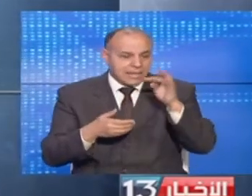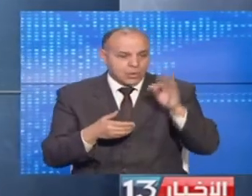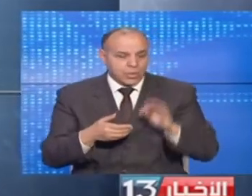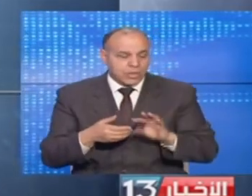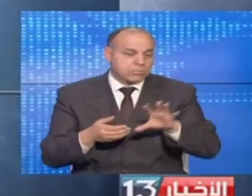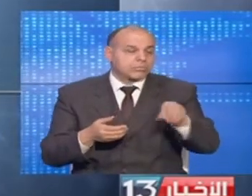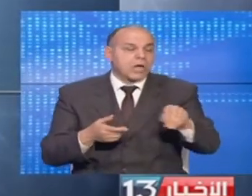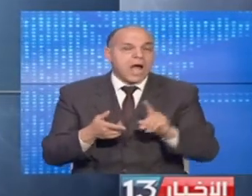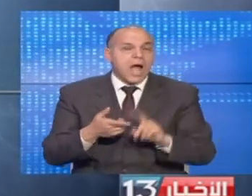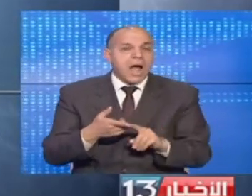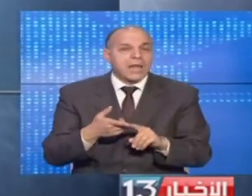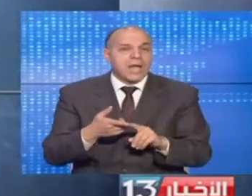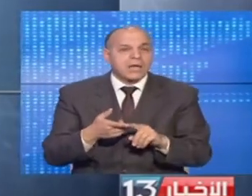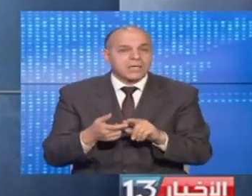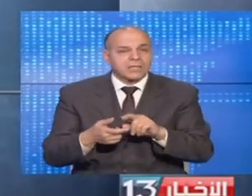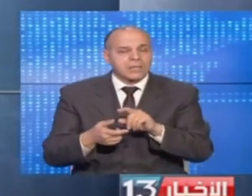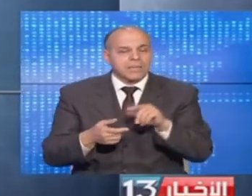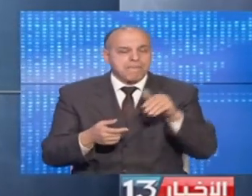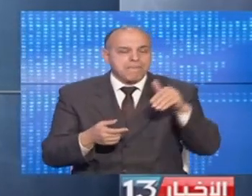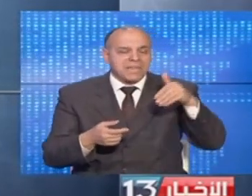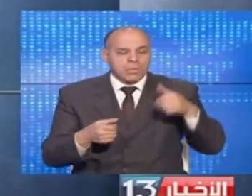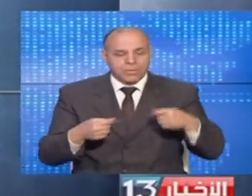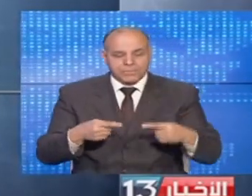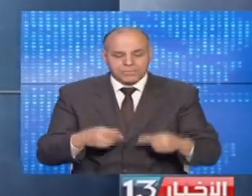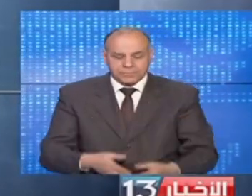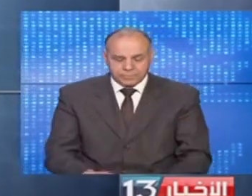ضيفا على نجم المتلوي